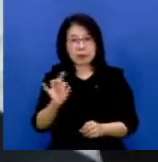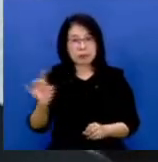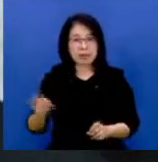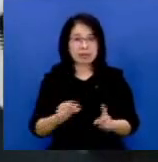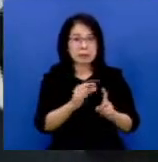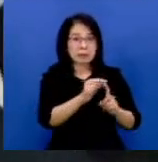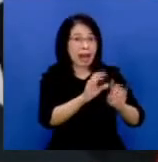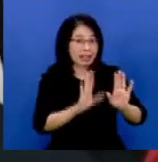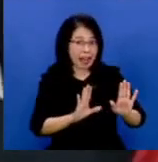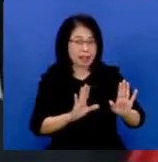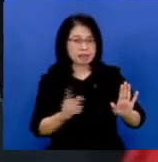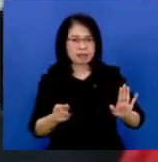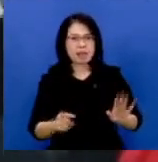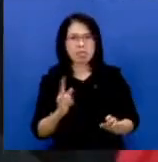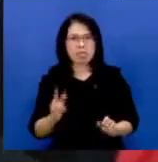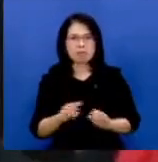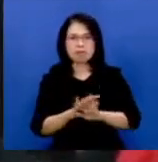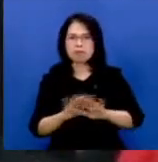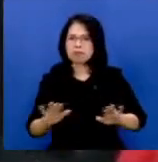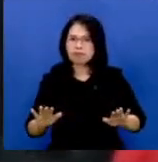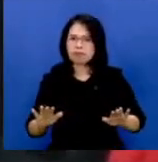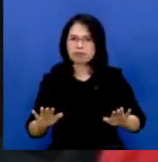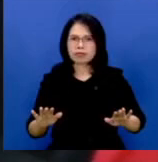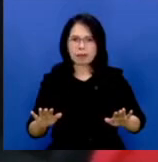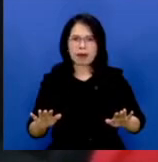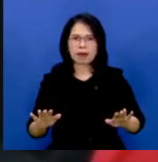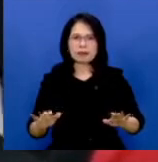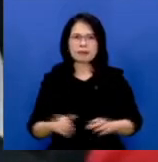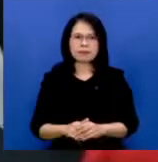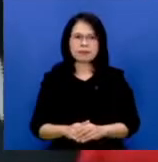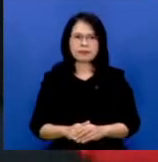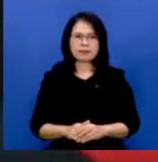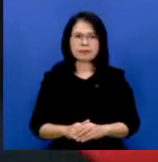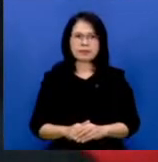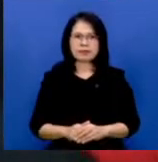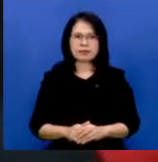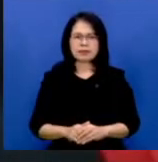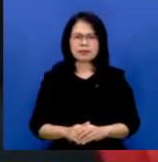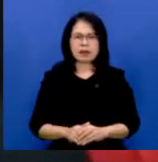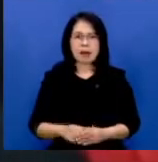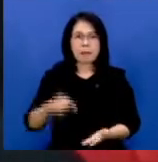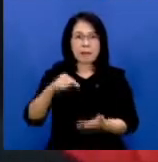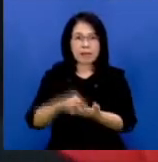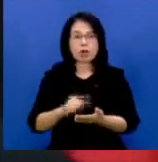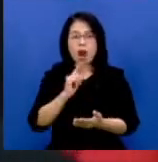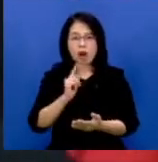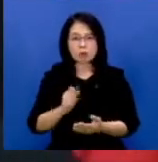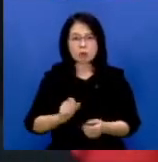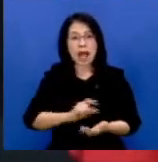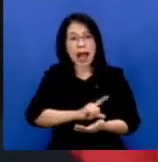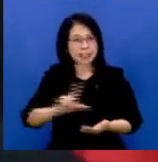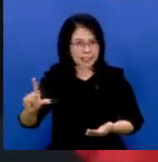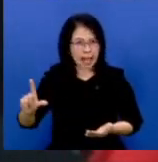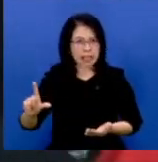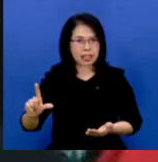adil, ayam menjaga persatuan dan kesatuan, sehingga pemilu harus bisa dilaksanakan dengan baik dan lancar, dan